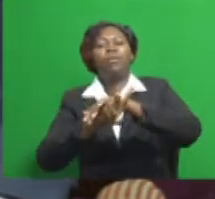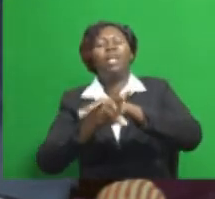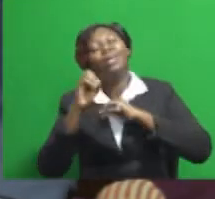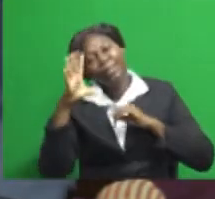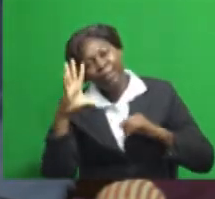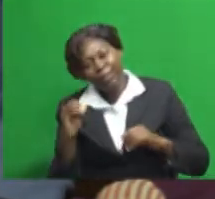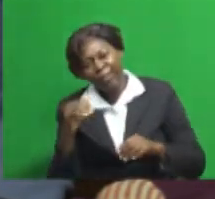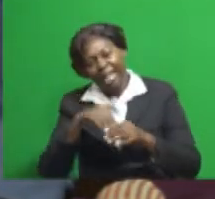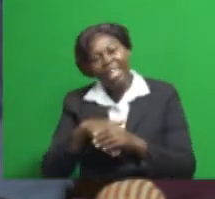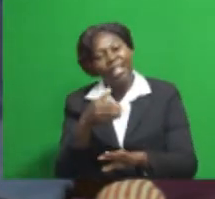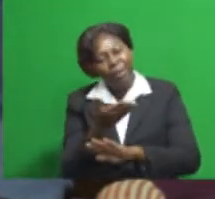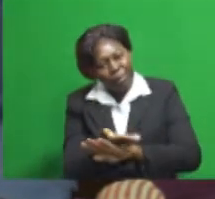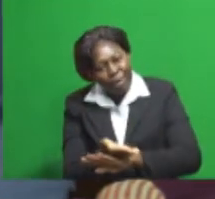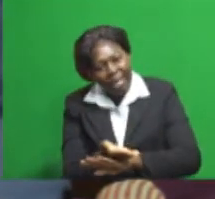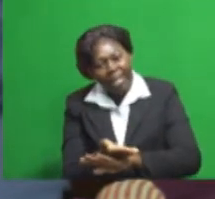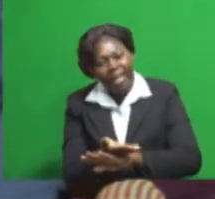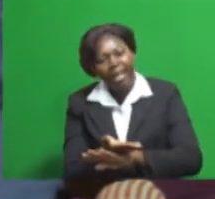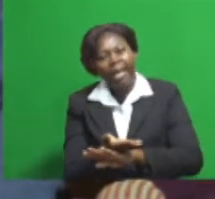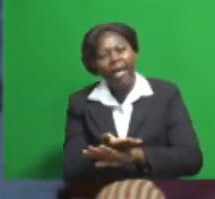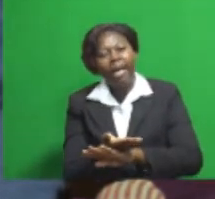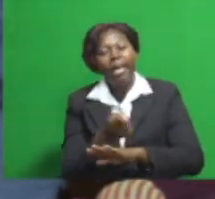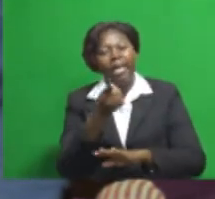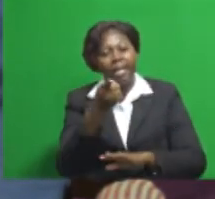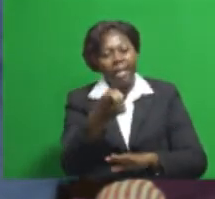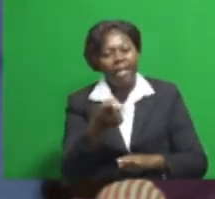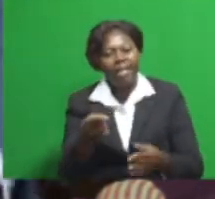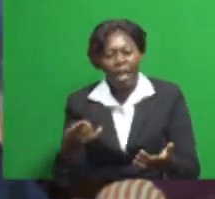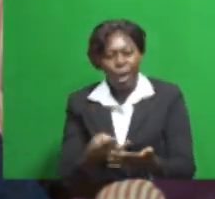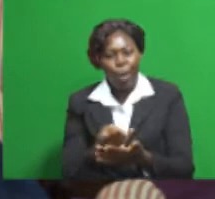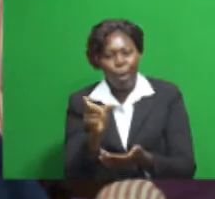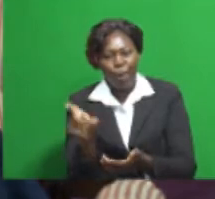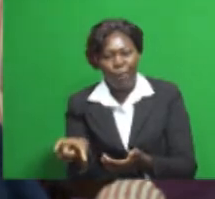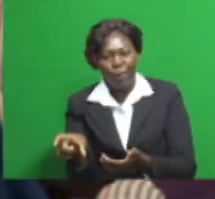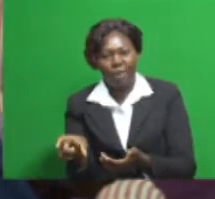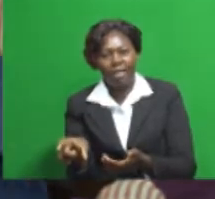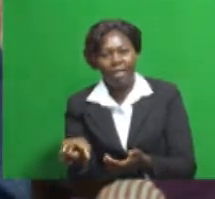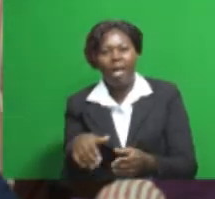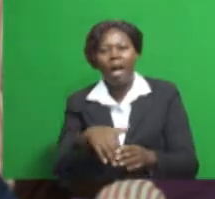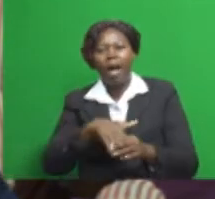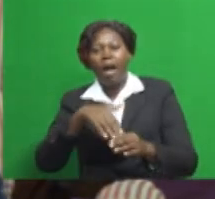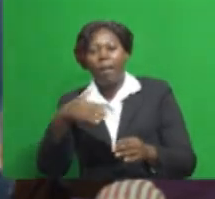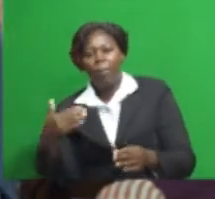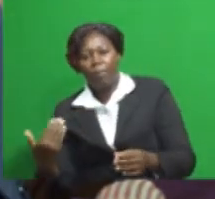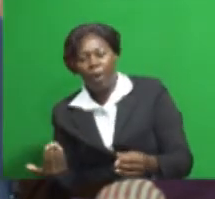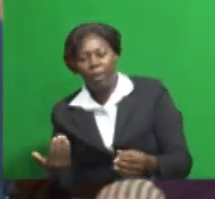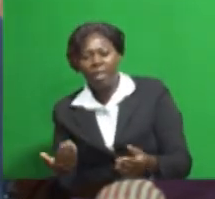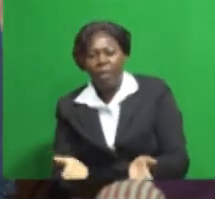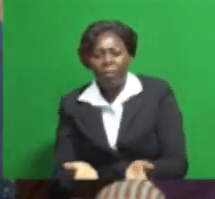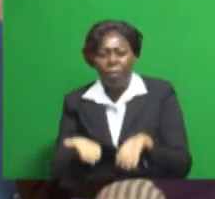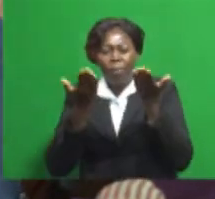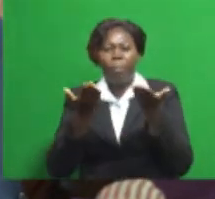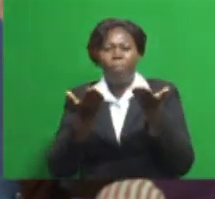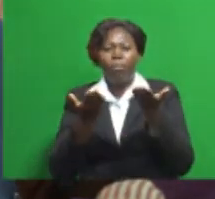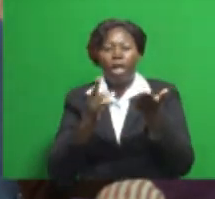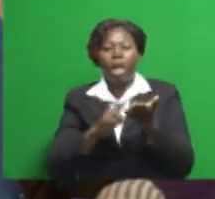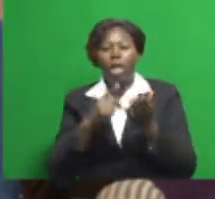Saka muranda waErisha ndiye akakurumidza kumuka. Kuseni. Ndobva aona vakakombwa. Yeah. Ndobva amhanya kuna